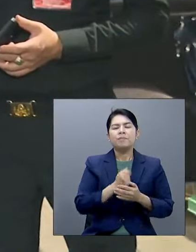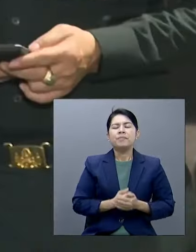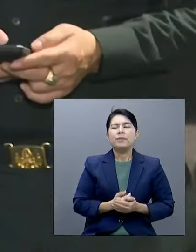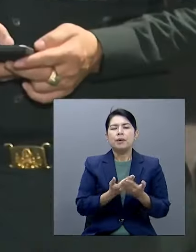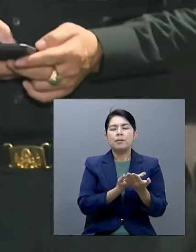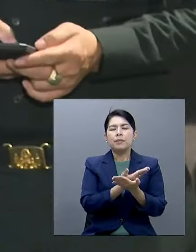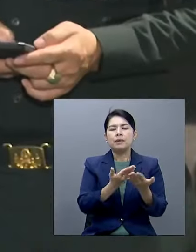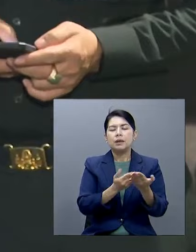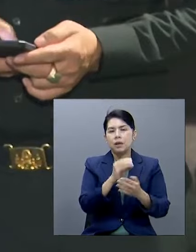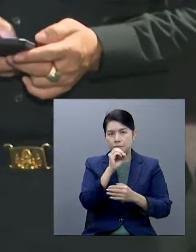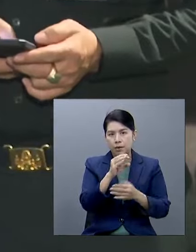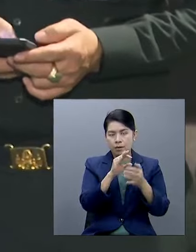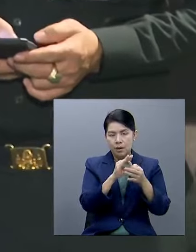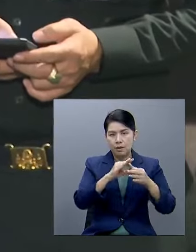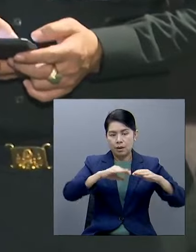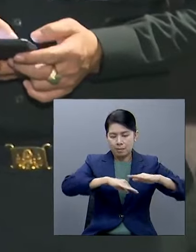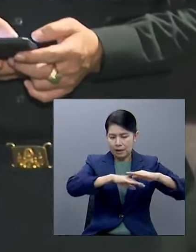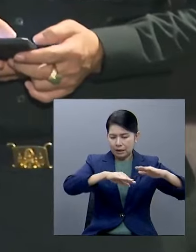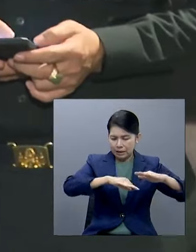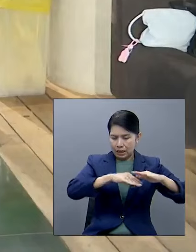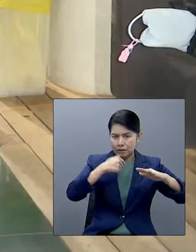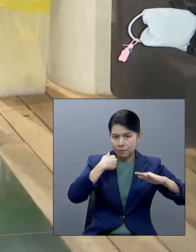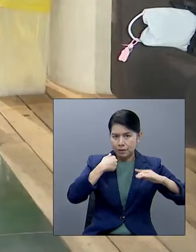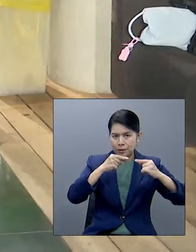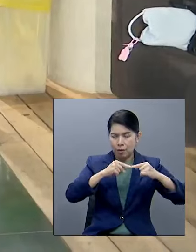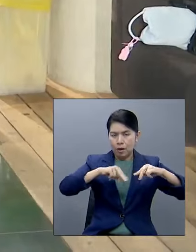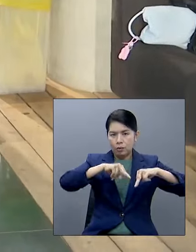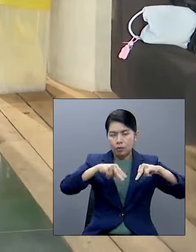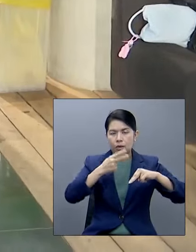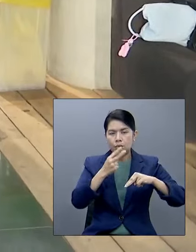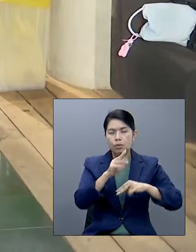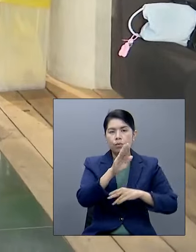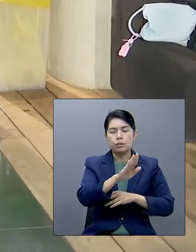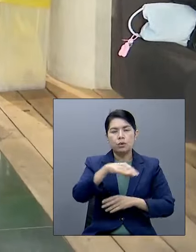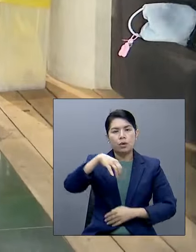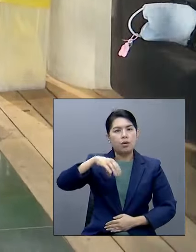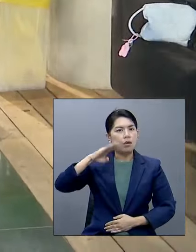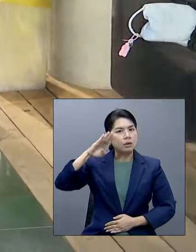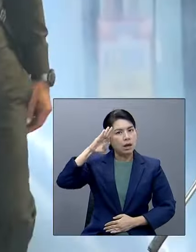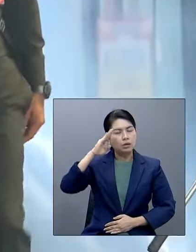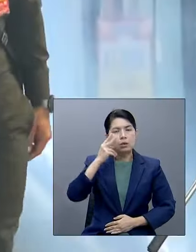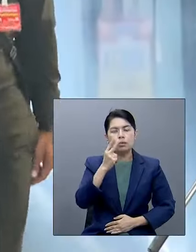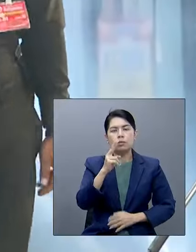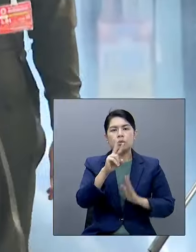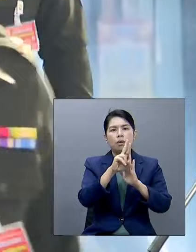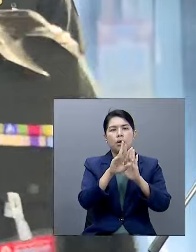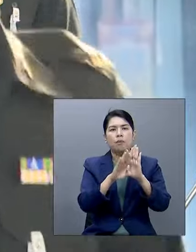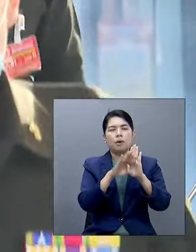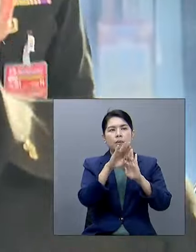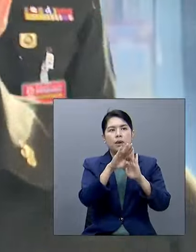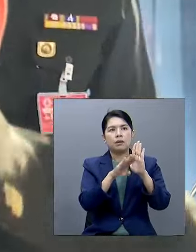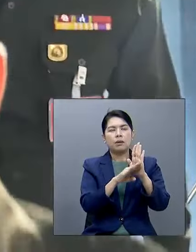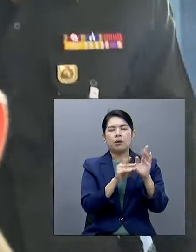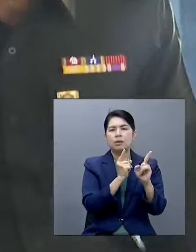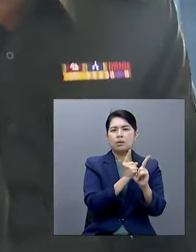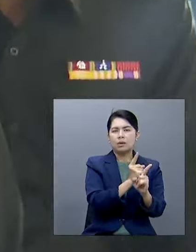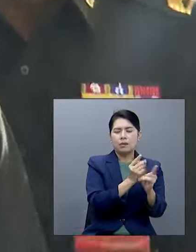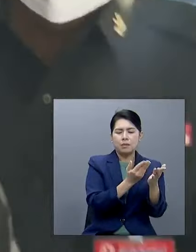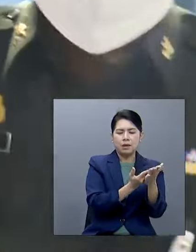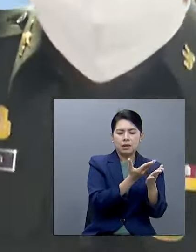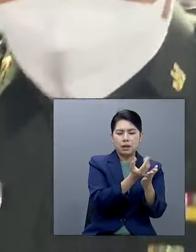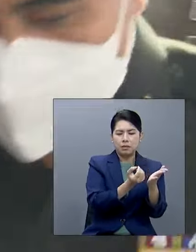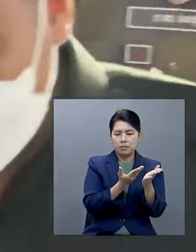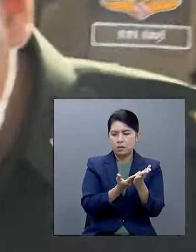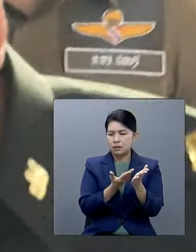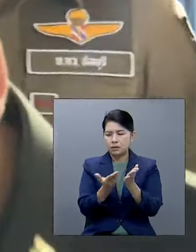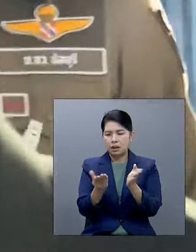งเอกสารการตรวจสอบภายในธุรกิจกองทัพพบว่ามีการไม่ได้ทำตามระเบียบคือไม่ได้ทำบัญชีรายรับรายจ่ายหรือว่าการใช้ที่ดินโด